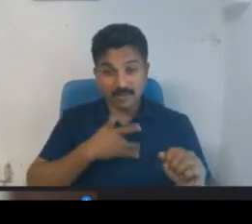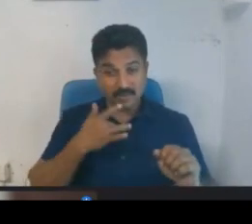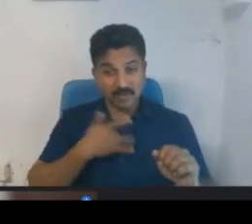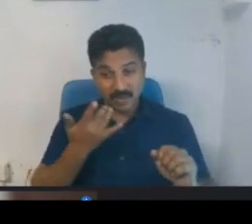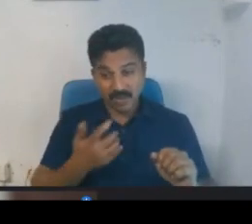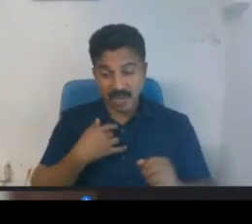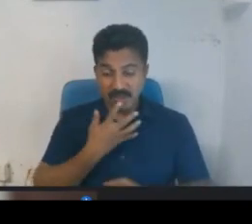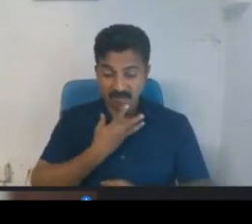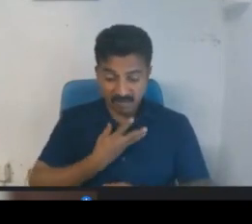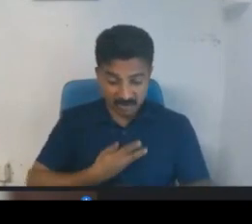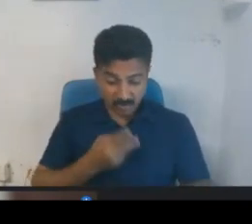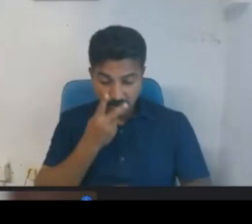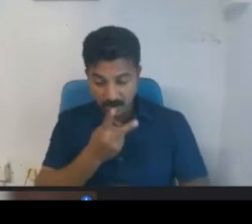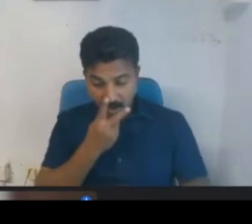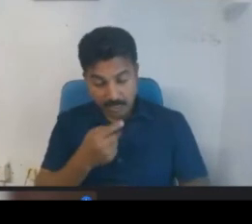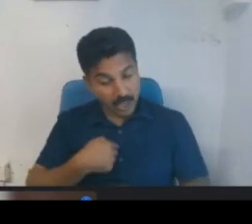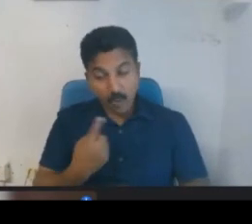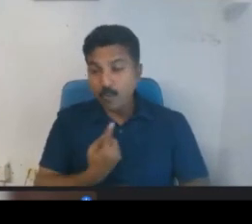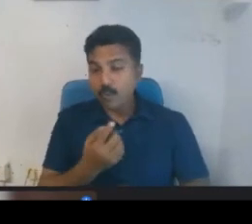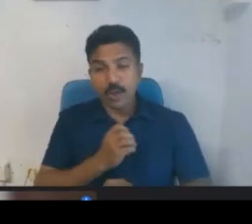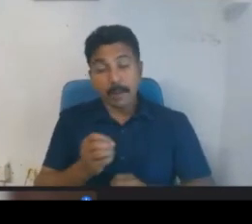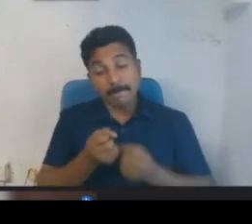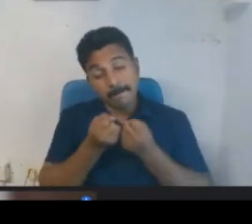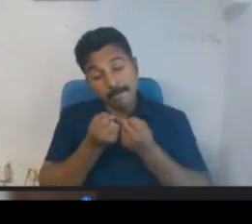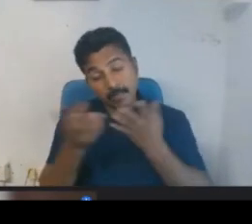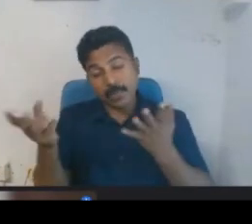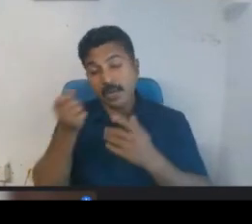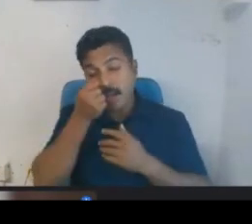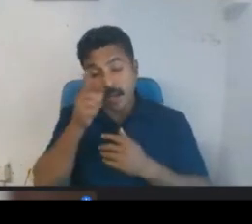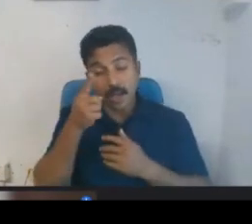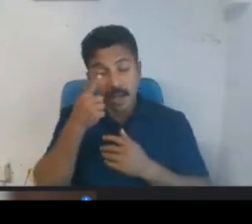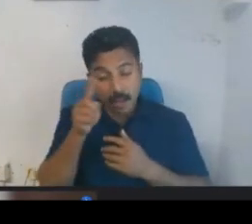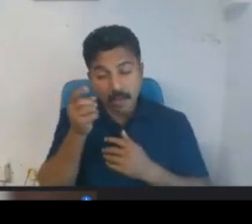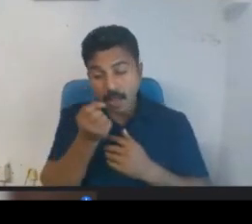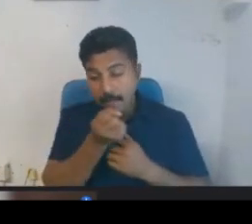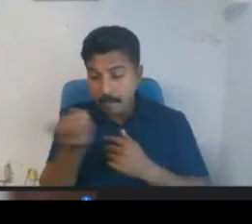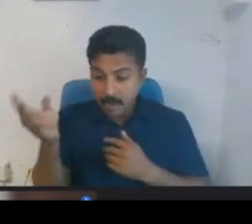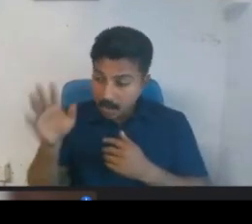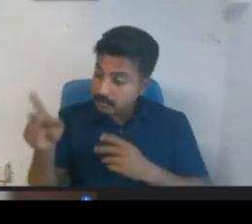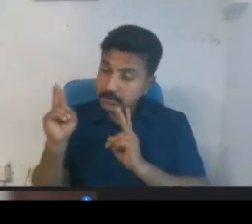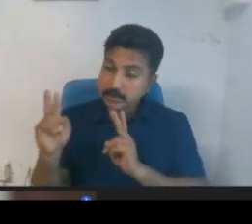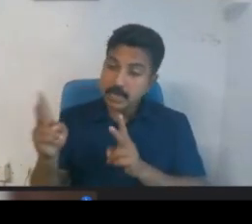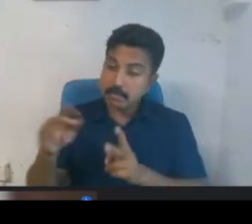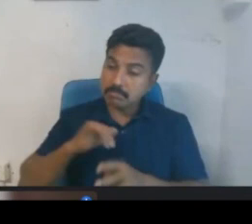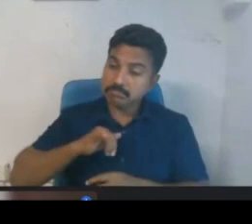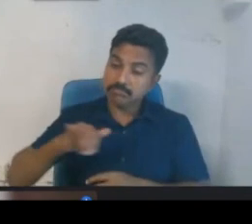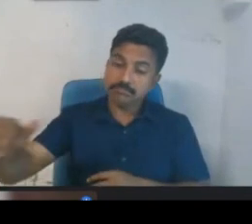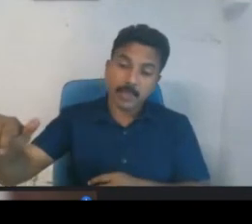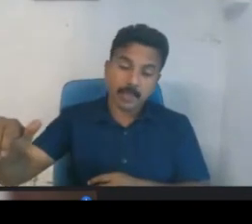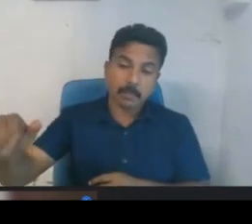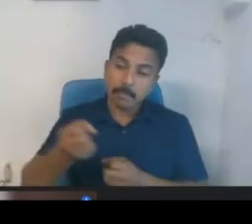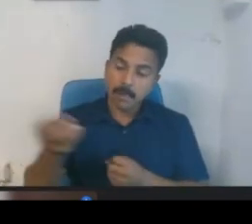വിഷമം കാണാനായിട്ട് ഞാൻ ഉള്ളതുപോലെ ഞാൻ മാത്രമല്ല ഈ ലോകത്തുള്ളത്. ഒരുപാട് കുട്ടികളും കുട്ടികളുടെ അമ്മമാരും എന്റെ കുഞ്ഞ് കടന്നു പോകുന്ന അതേ